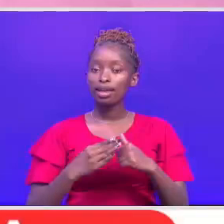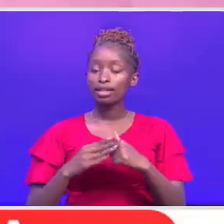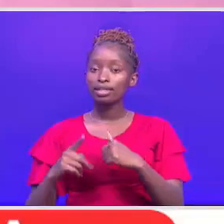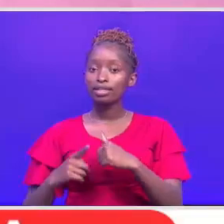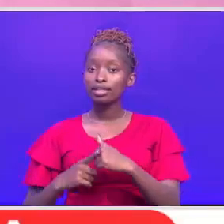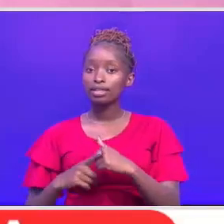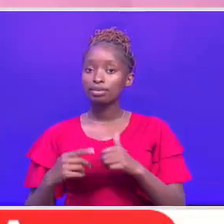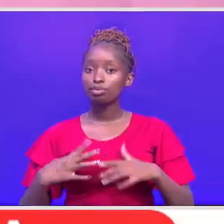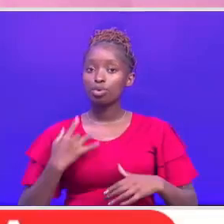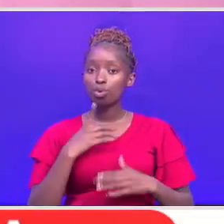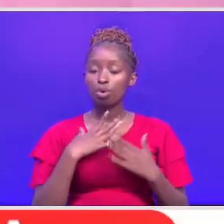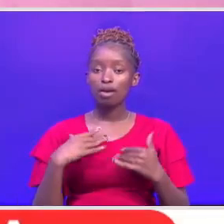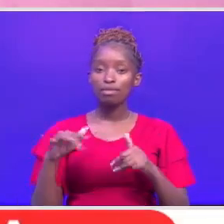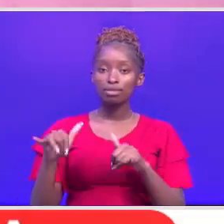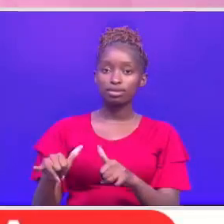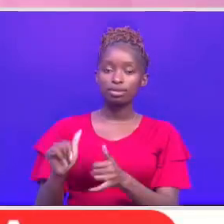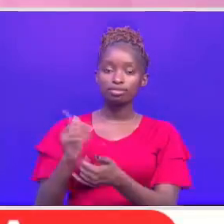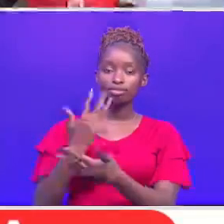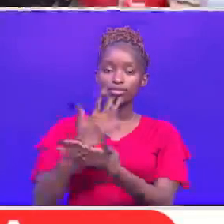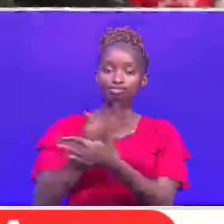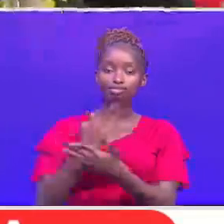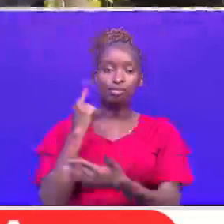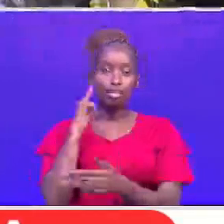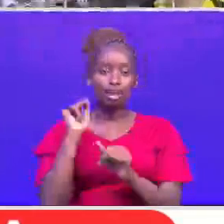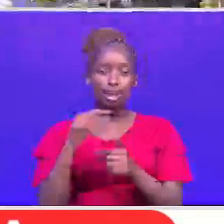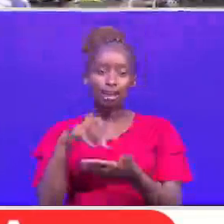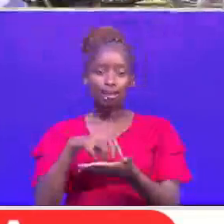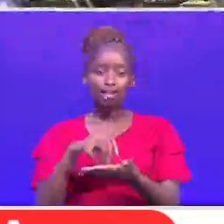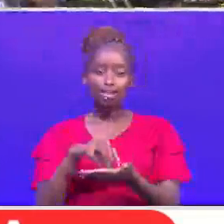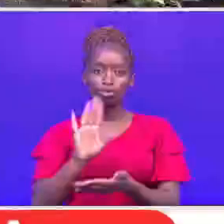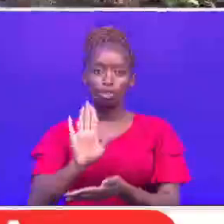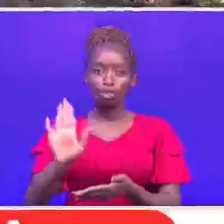ili kusikizwa kwa kesi yao.